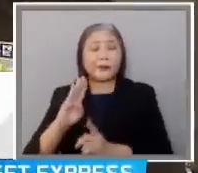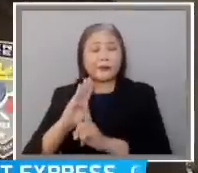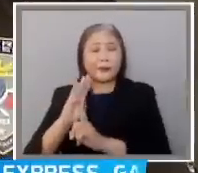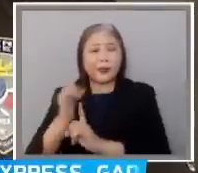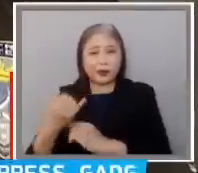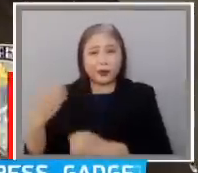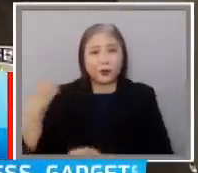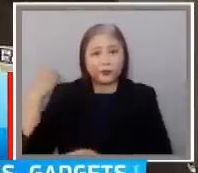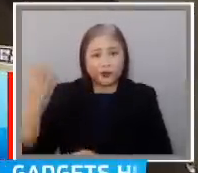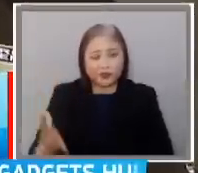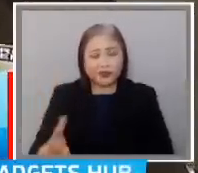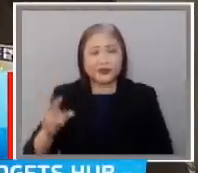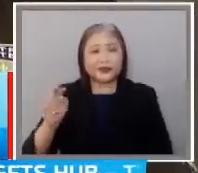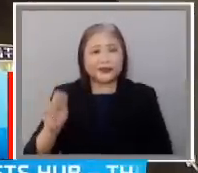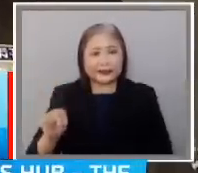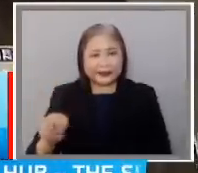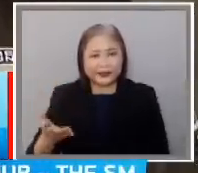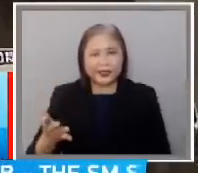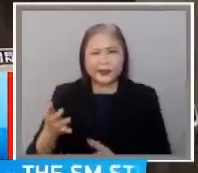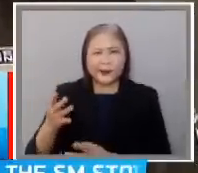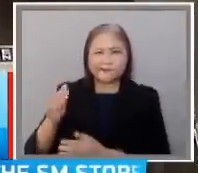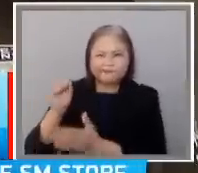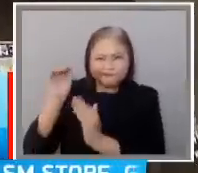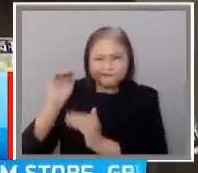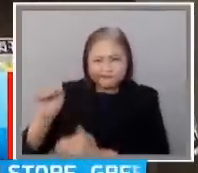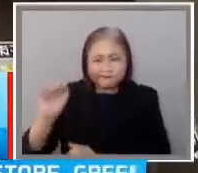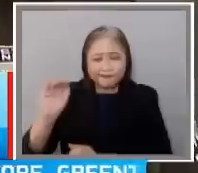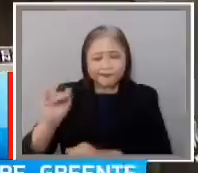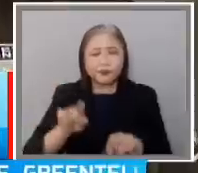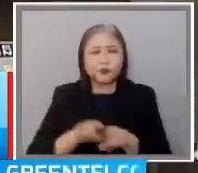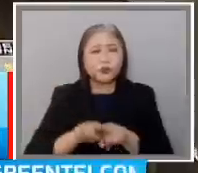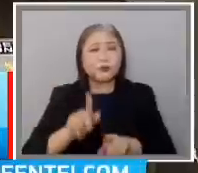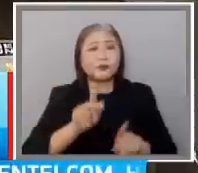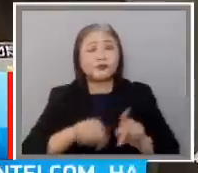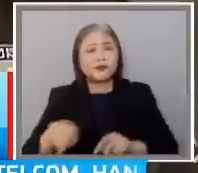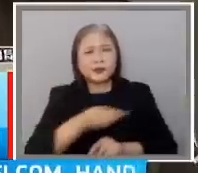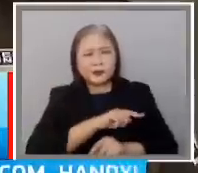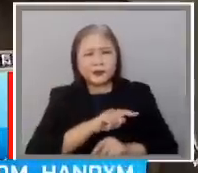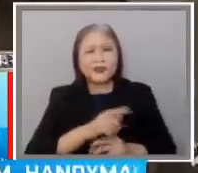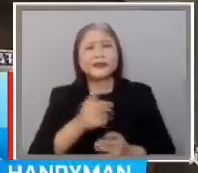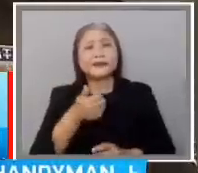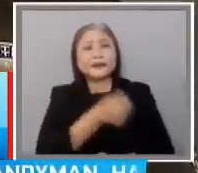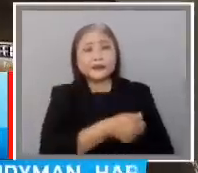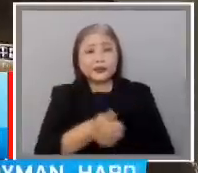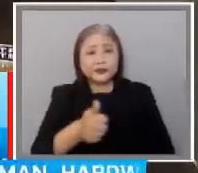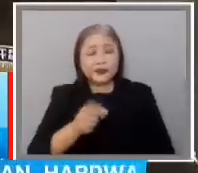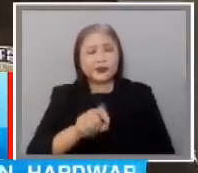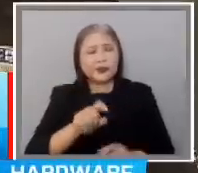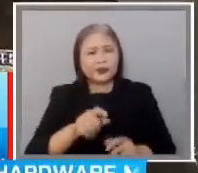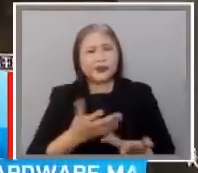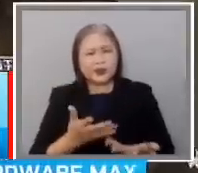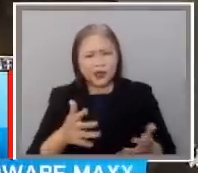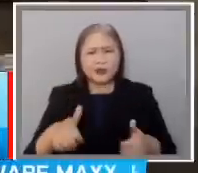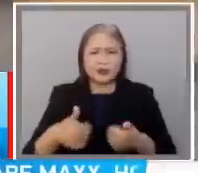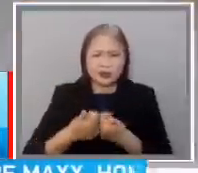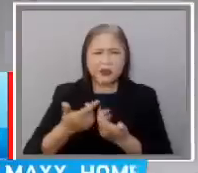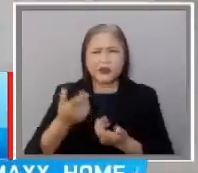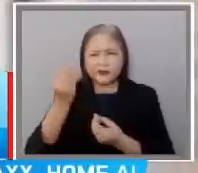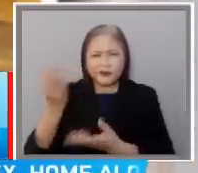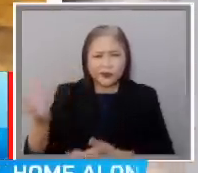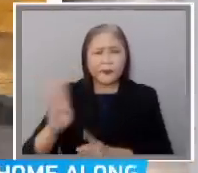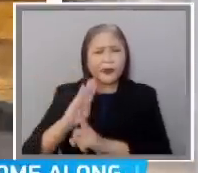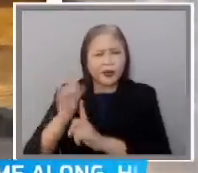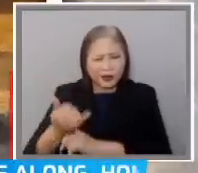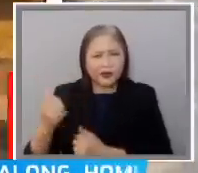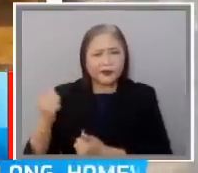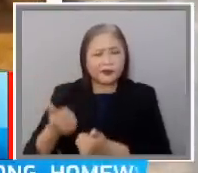nating pukpukin dito, kundi pati yung mga kababayan natin na sila mismo, they challenge the authority of their barangay officials. Isa